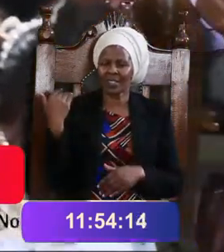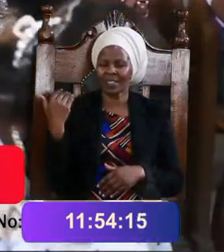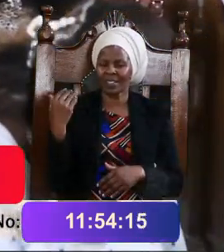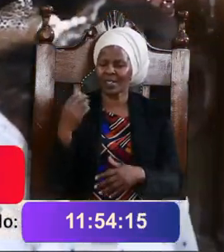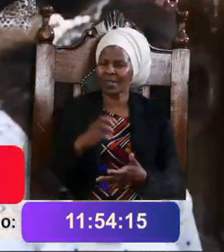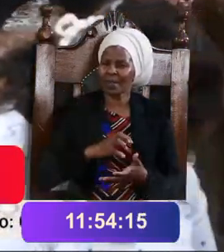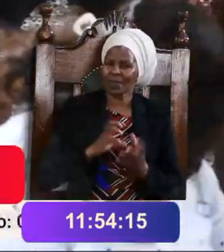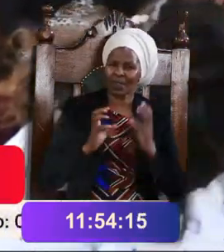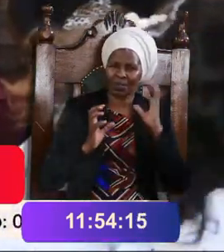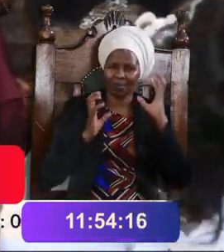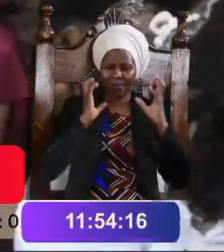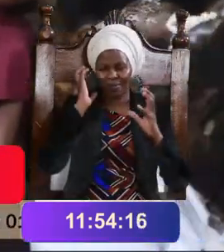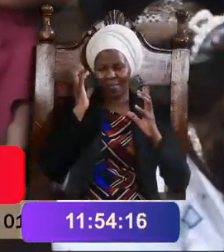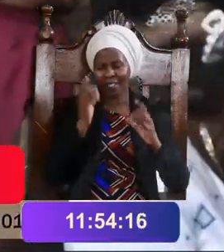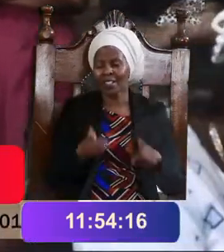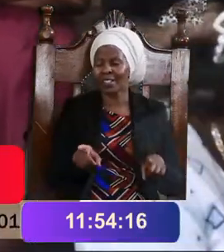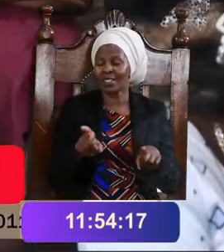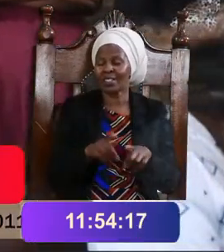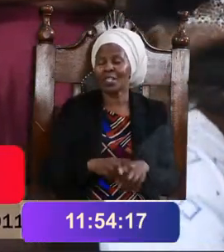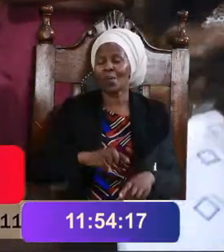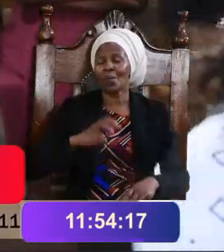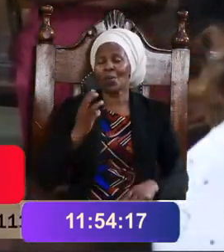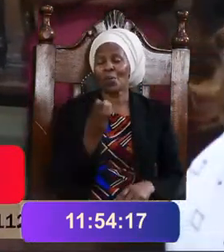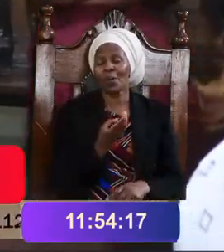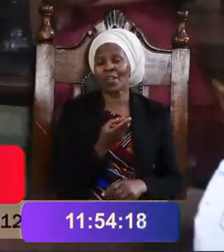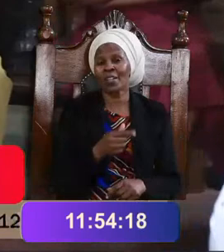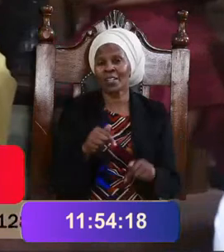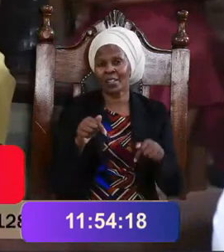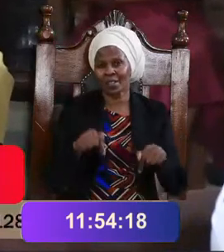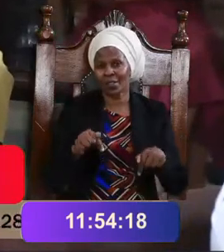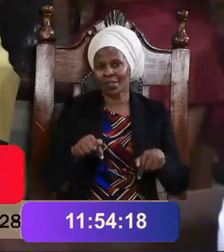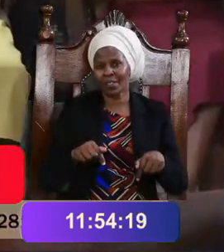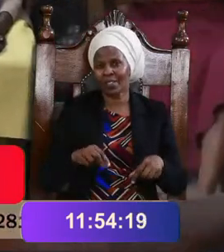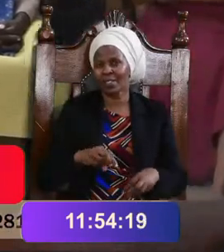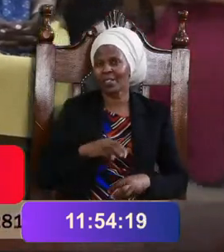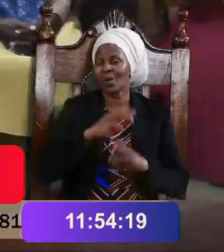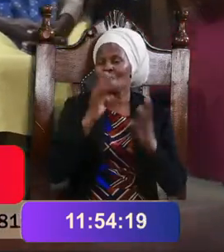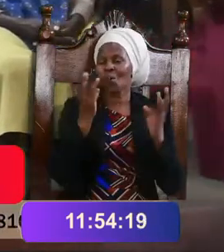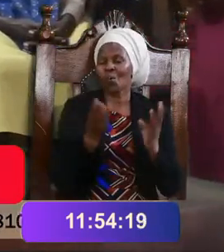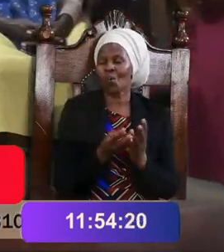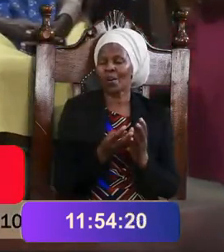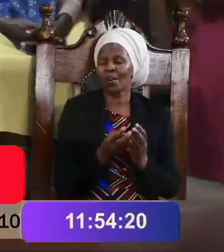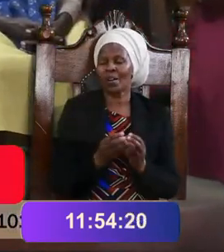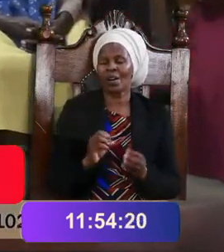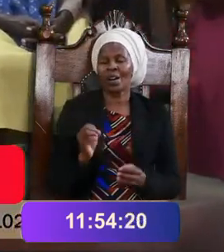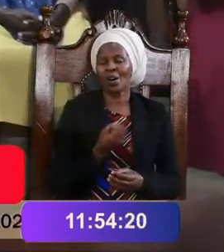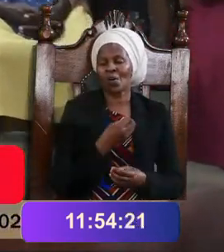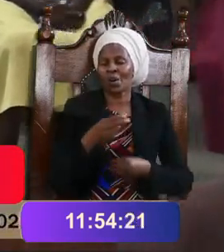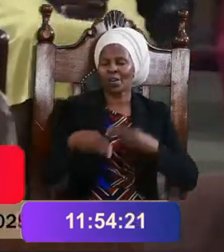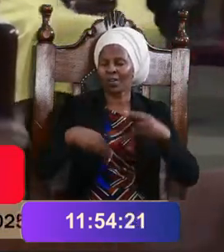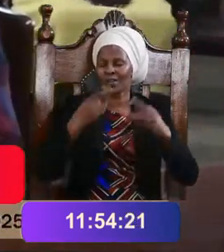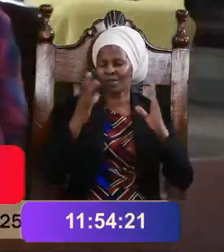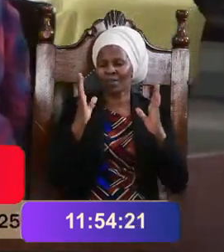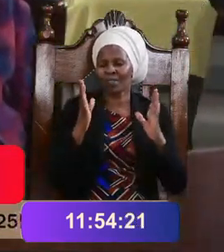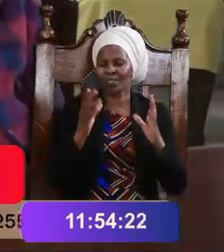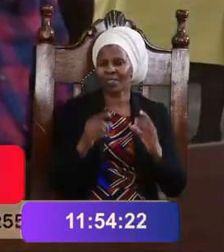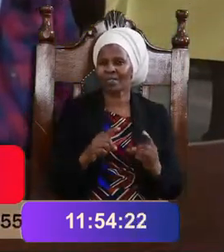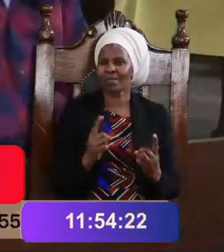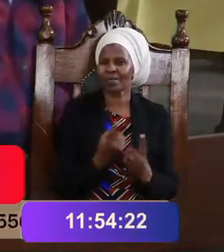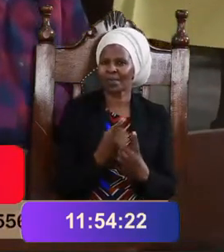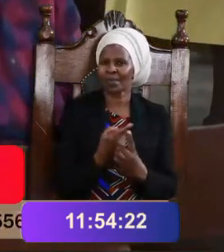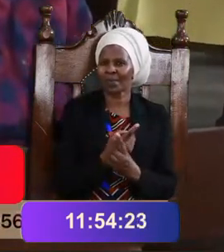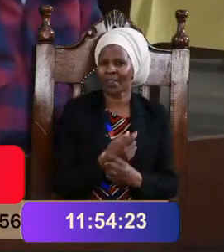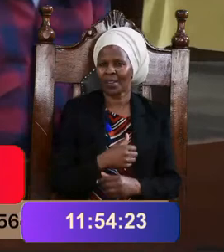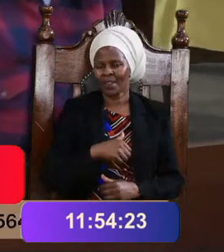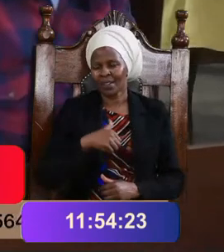yao. Pia sisi katika dunia ya leo, hozana yetu pia imechanganyika sana. Kuna wale